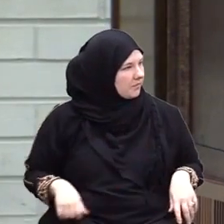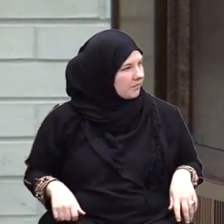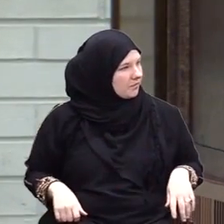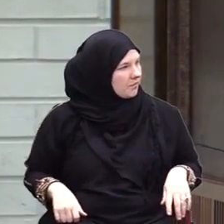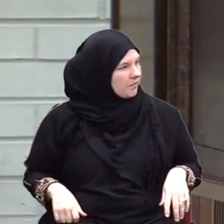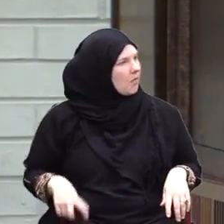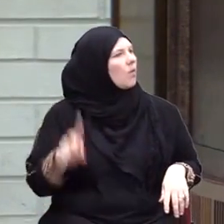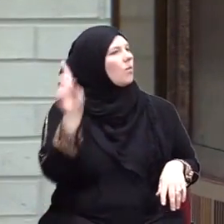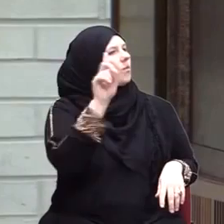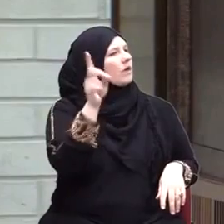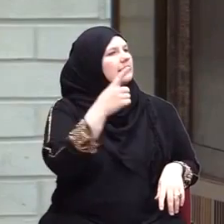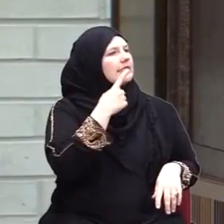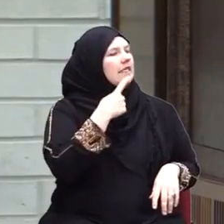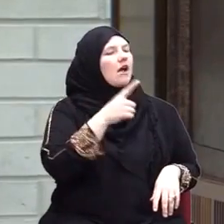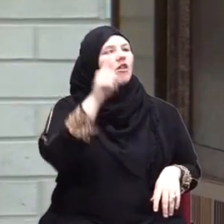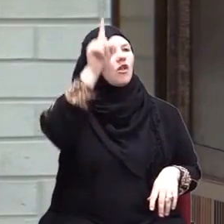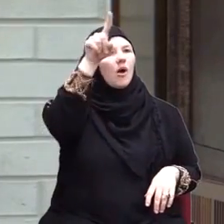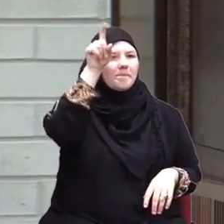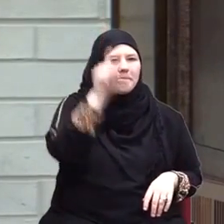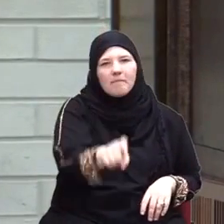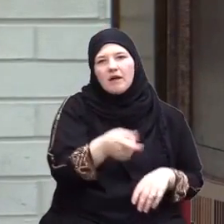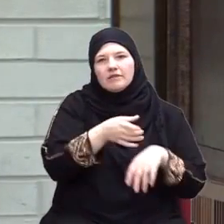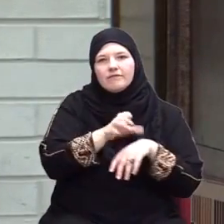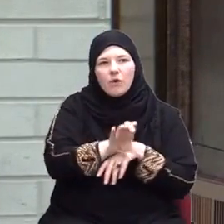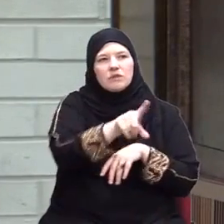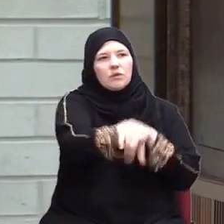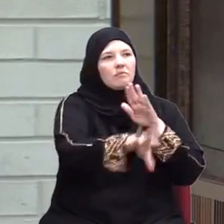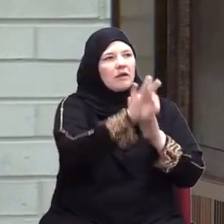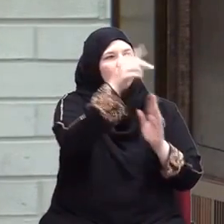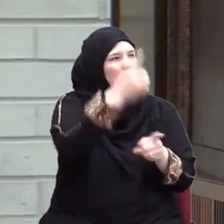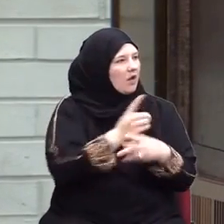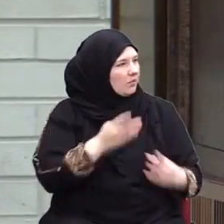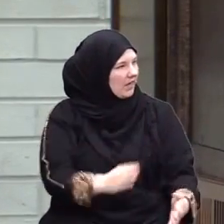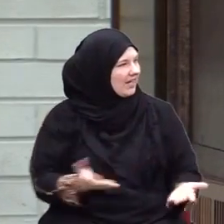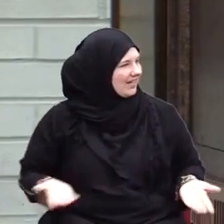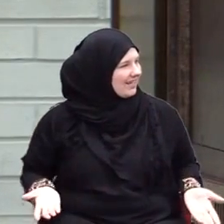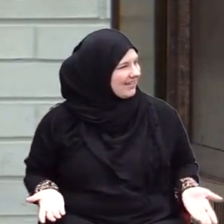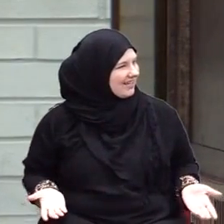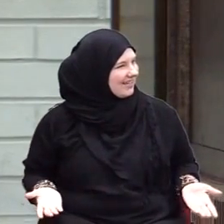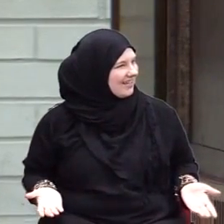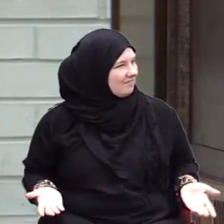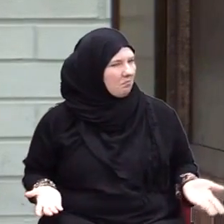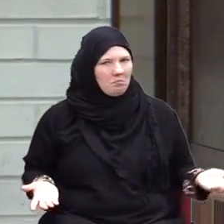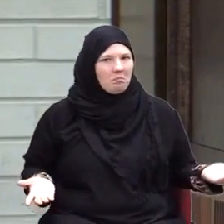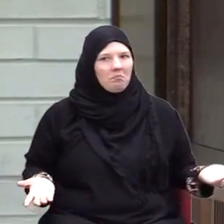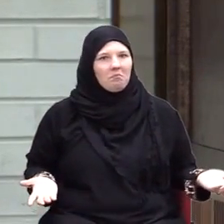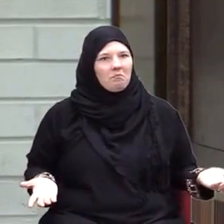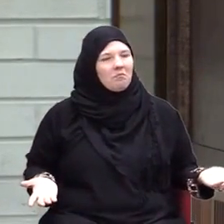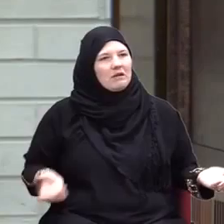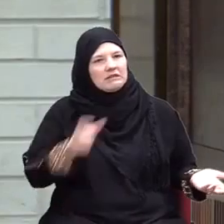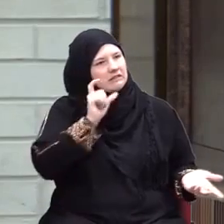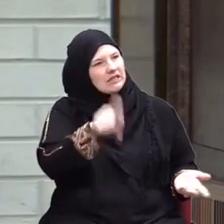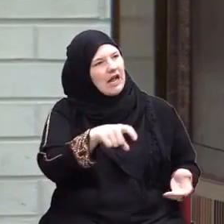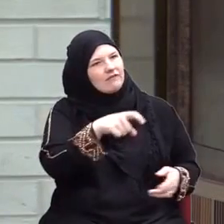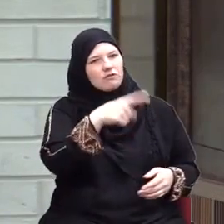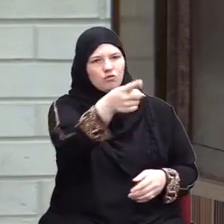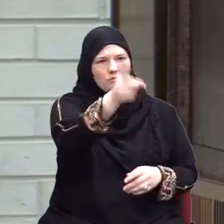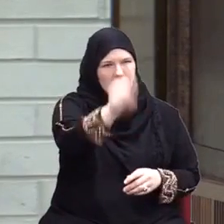that Allah يُضِلُّ مَنْ يَشَاءُ? It is by exposing a choice